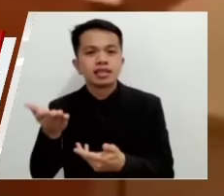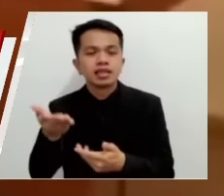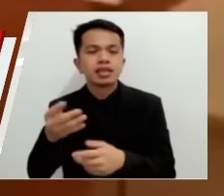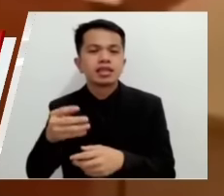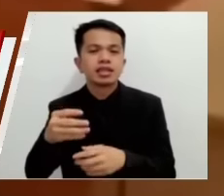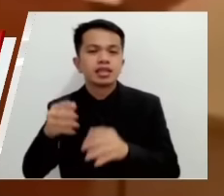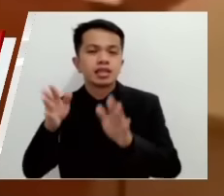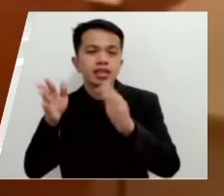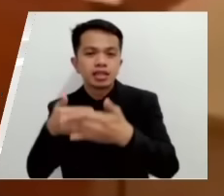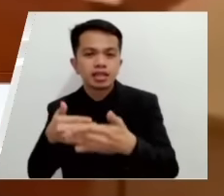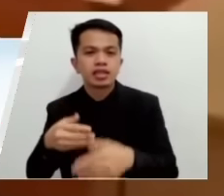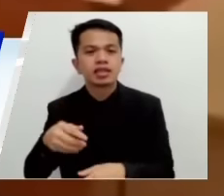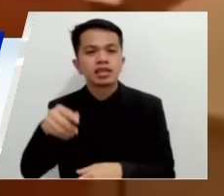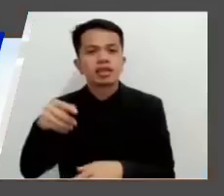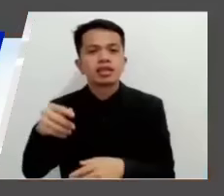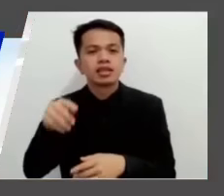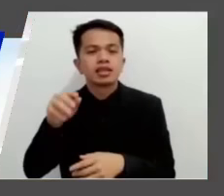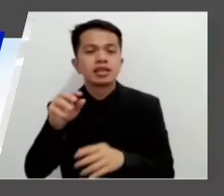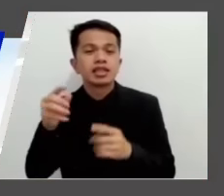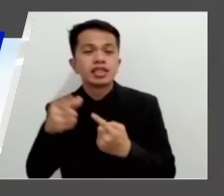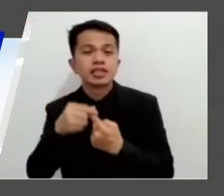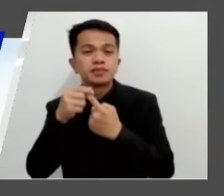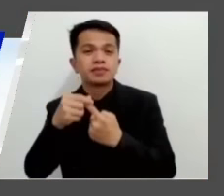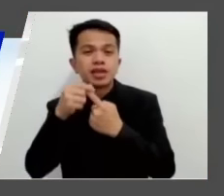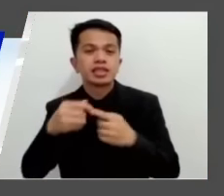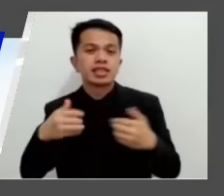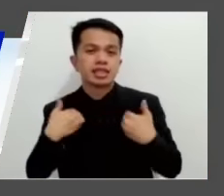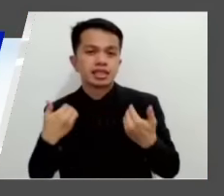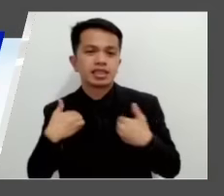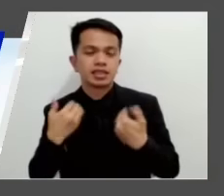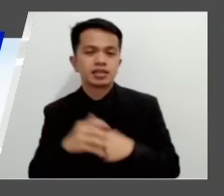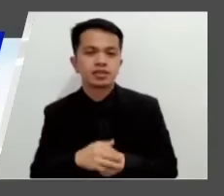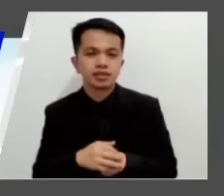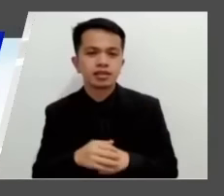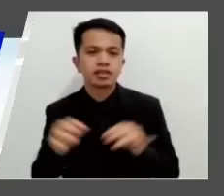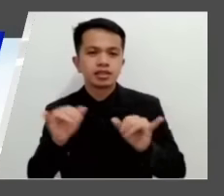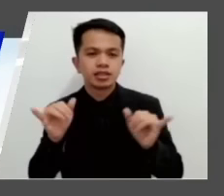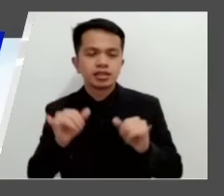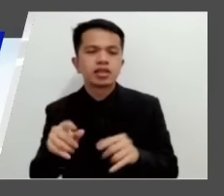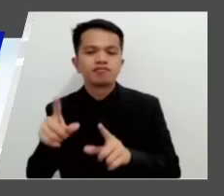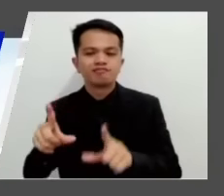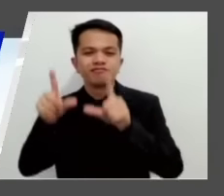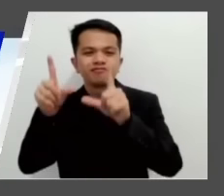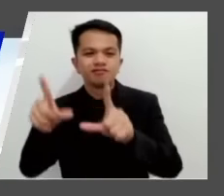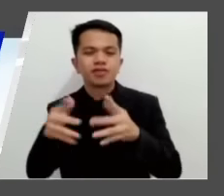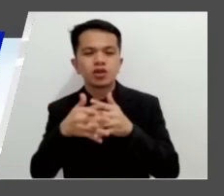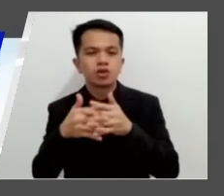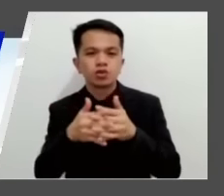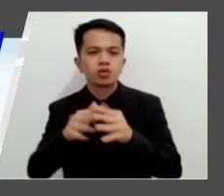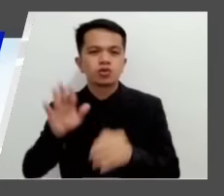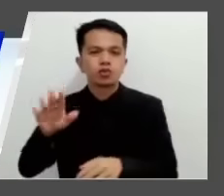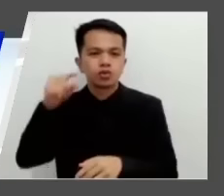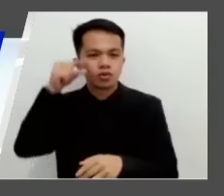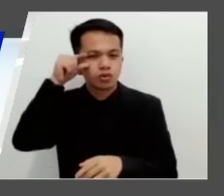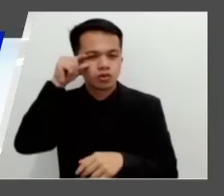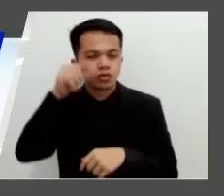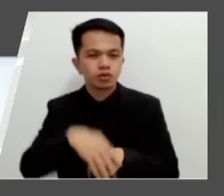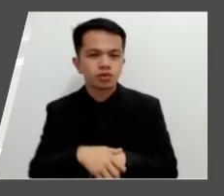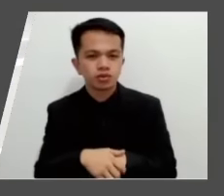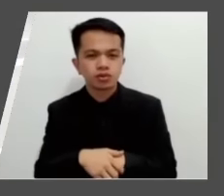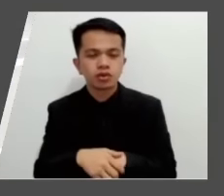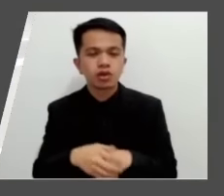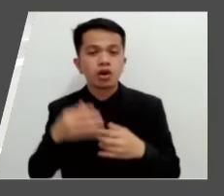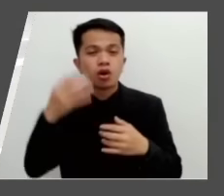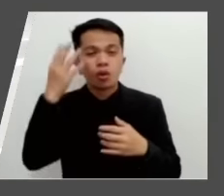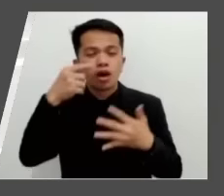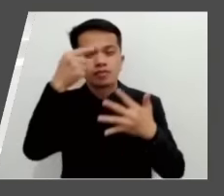Kibuloy, lalong-lalo na yung mga minors. Wanted din ang Federal Bureau of Investigation ng Amerika si Kibuloy para sa mga kasong sexual